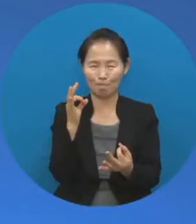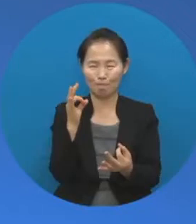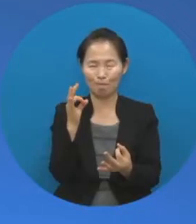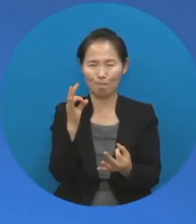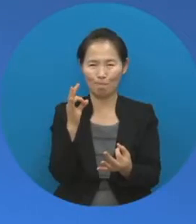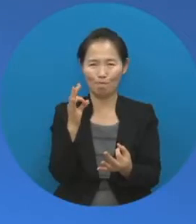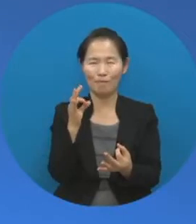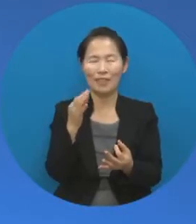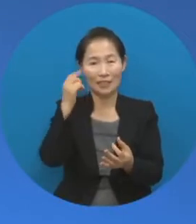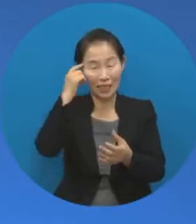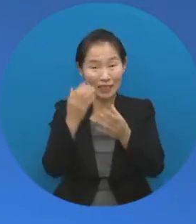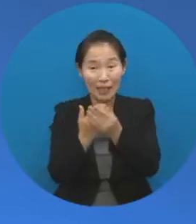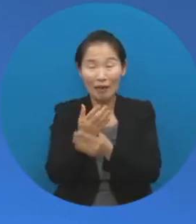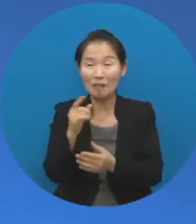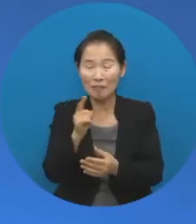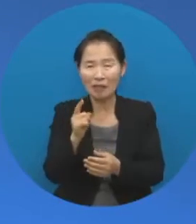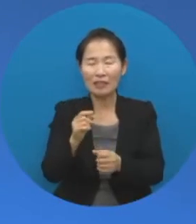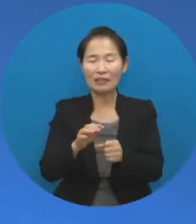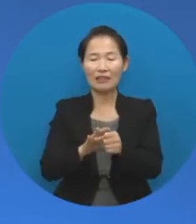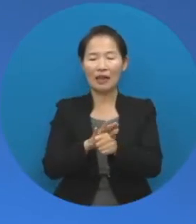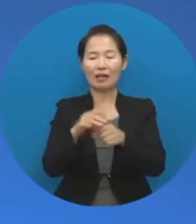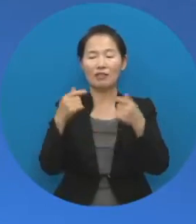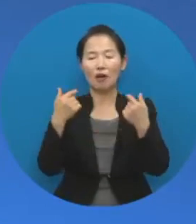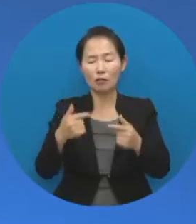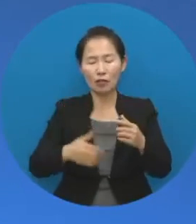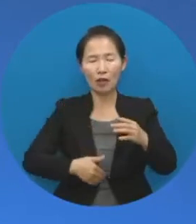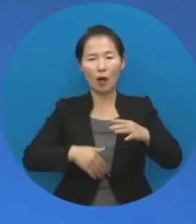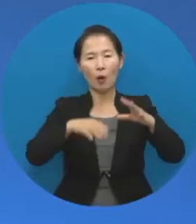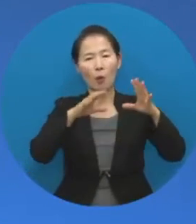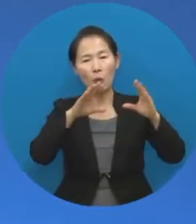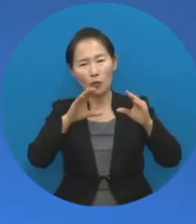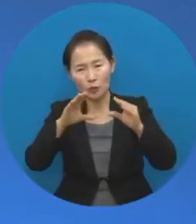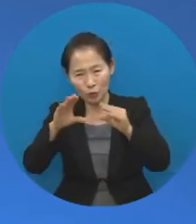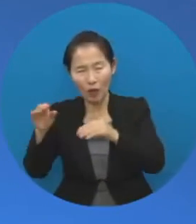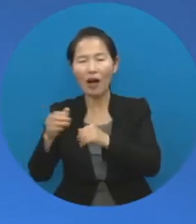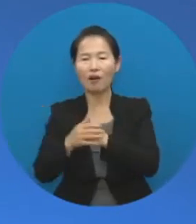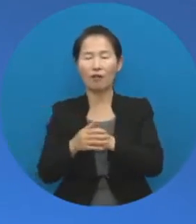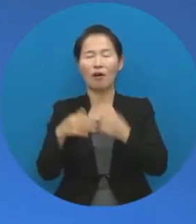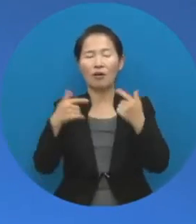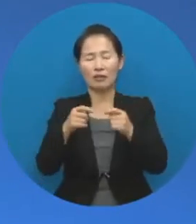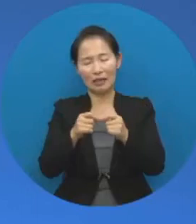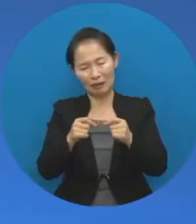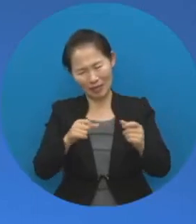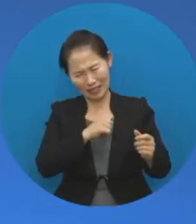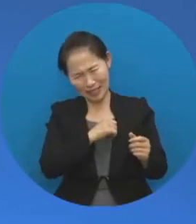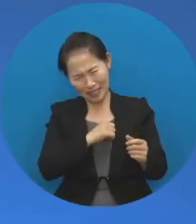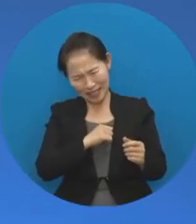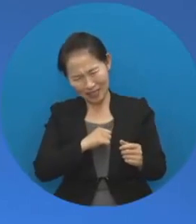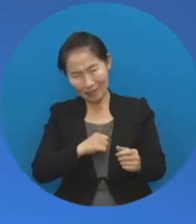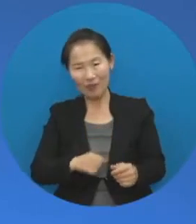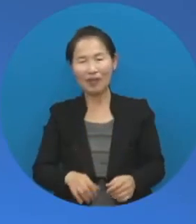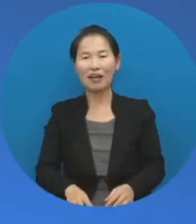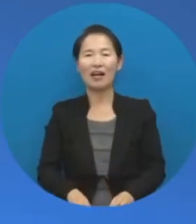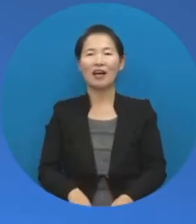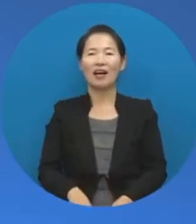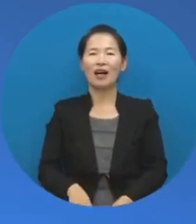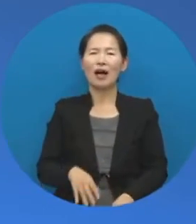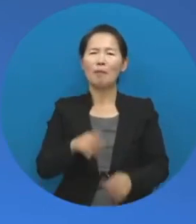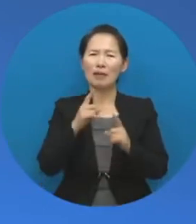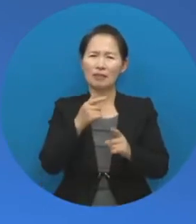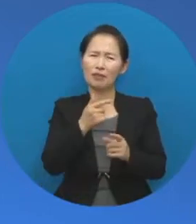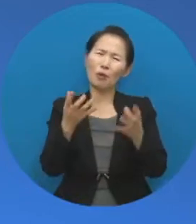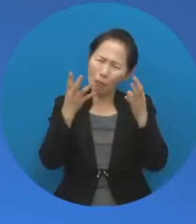생각이 났을까요? 사랑은 언제나 온유하며, 사랑은 언제나 오래 참고. 그 말씀을 너무